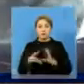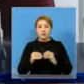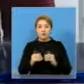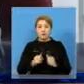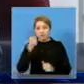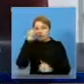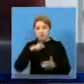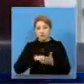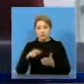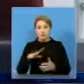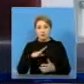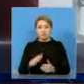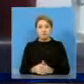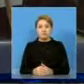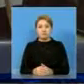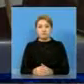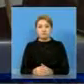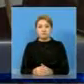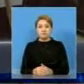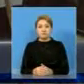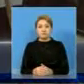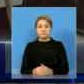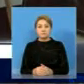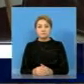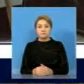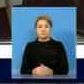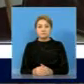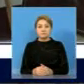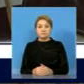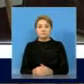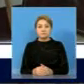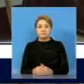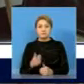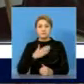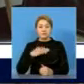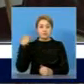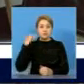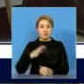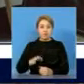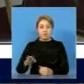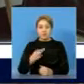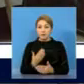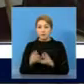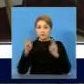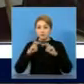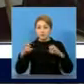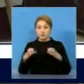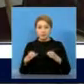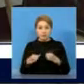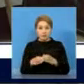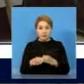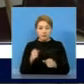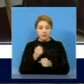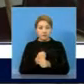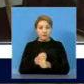алғыс хатына ие болды. Я делала проект под названием «История поисков движения Октябрьской области». Мен Ақтөбе облысындағы іздестіру қозғалысының